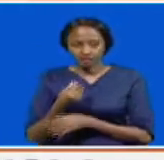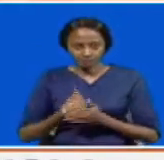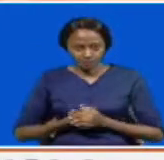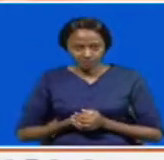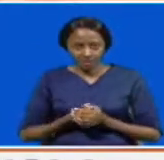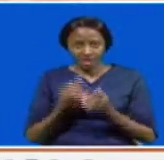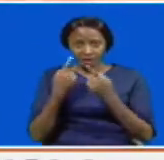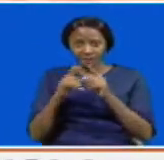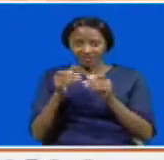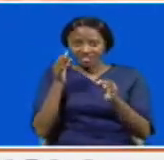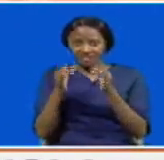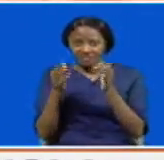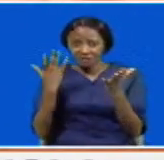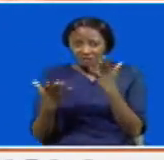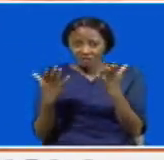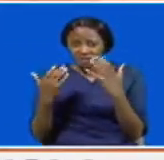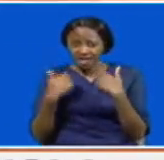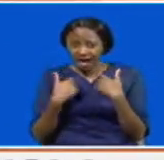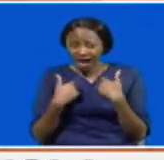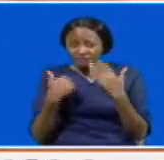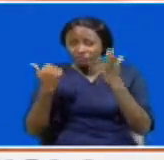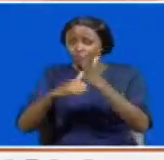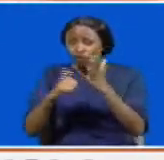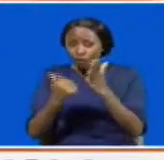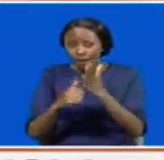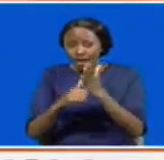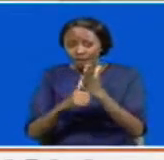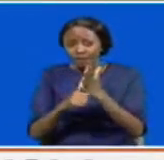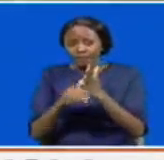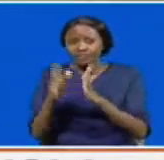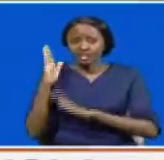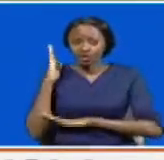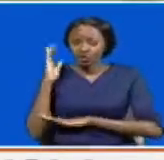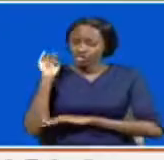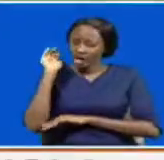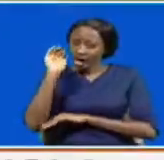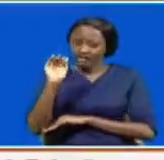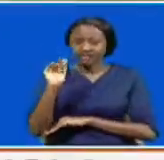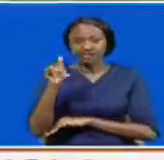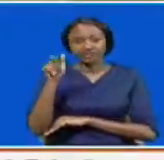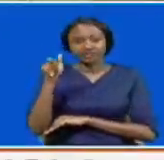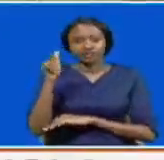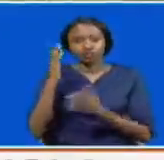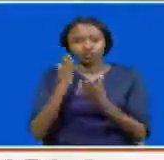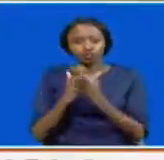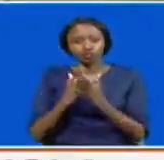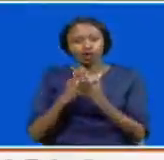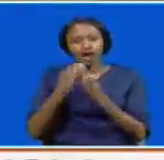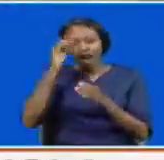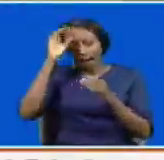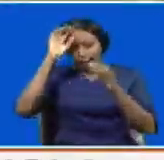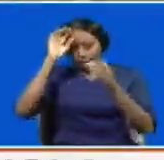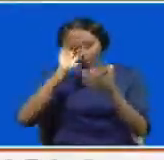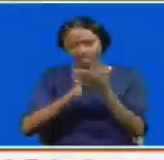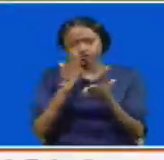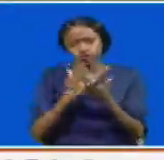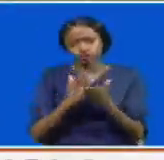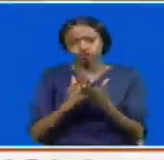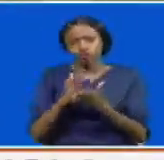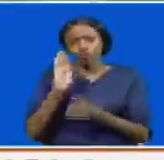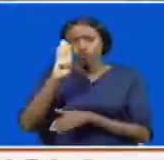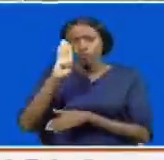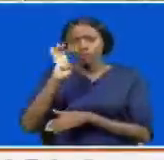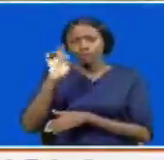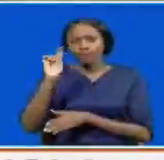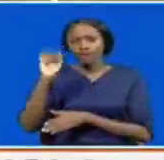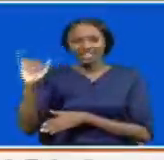In case kuna any breach of security, they go to him for advice. Kwa sasa bado anaamini kuwa Betty hajafa kwa kuwa